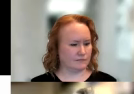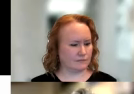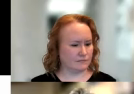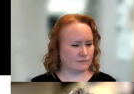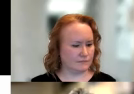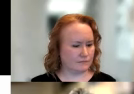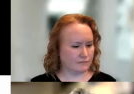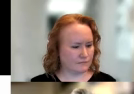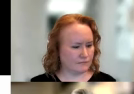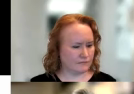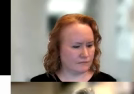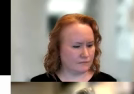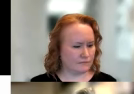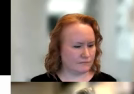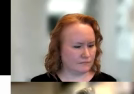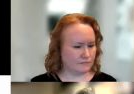Staten har gitt ut veiledere,